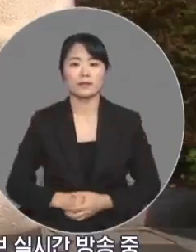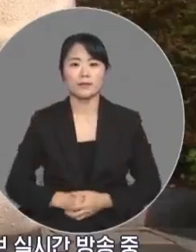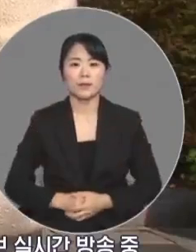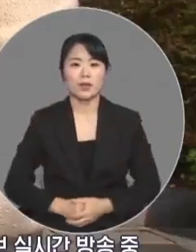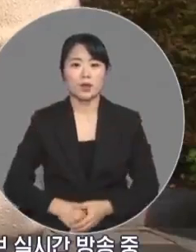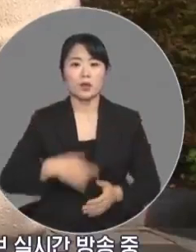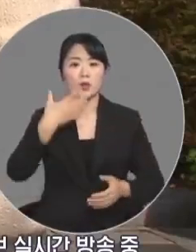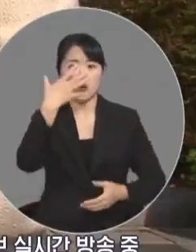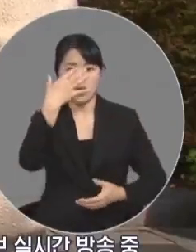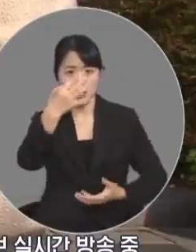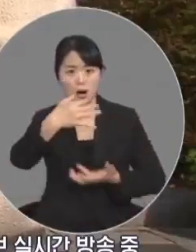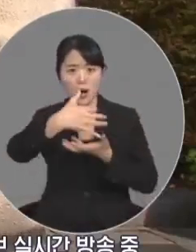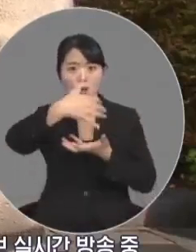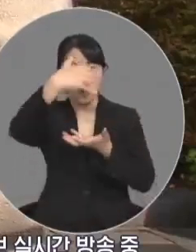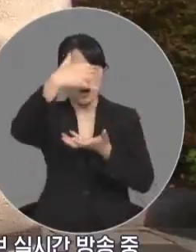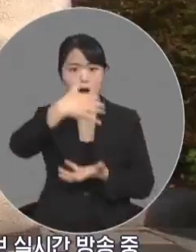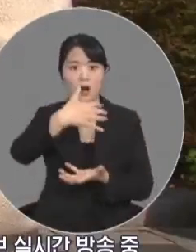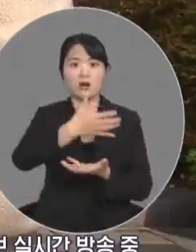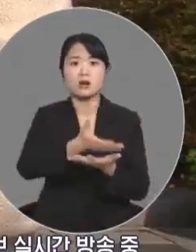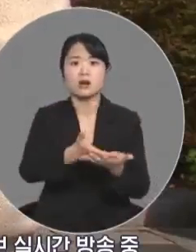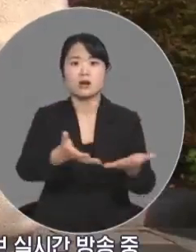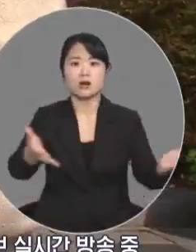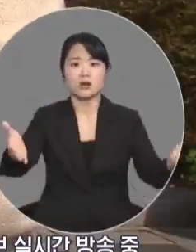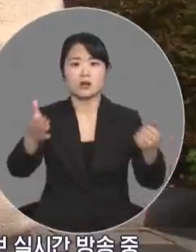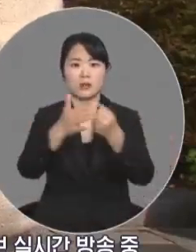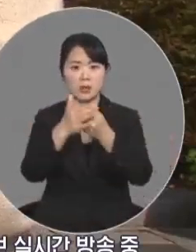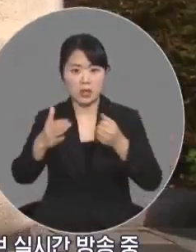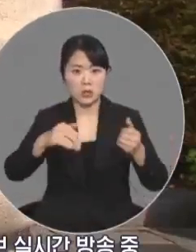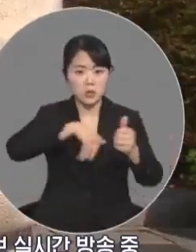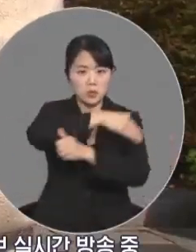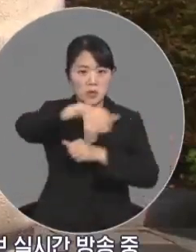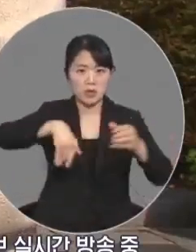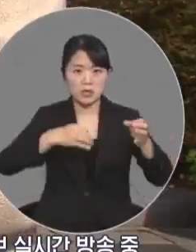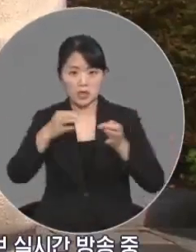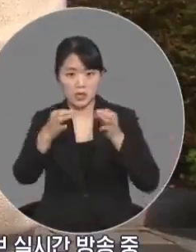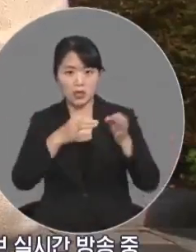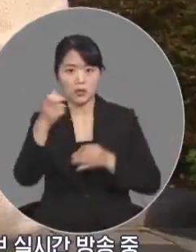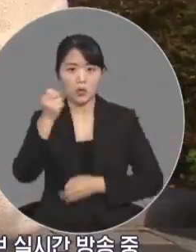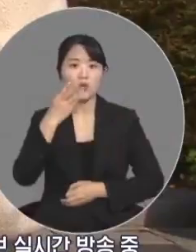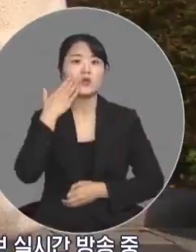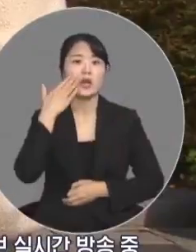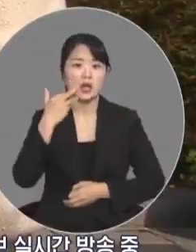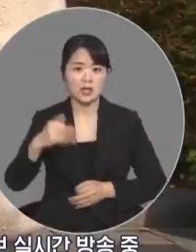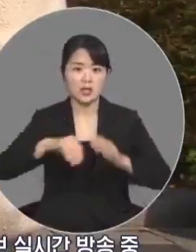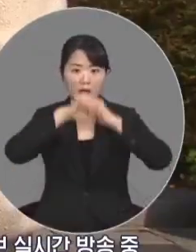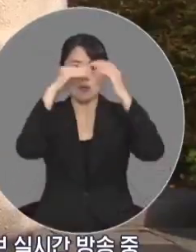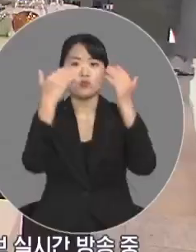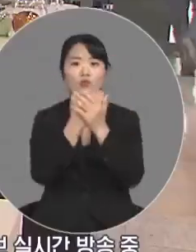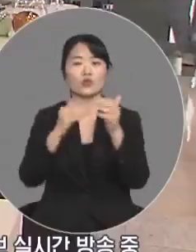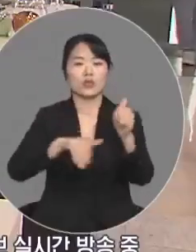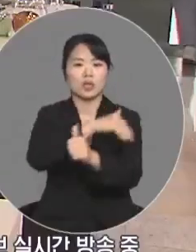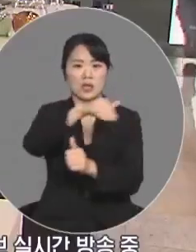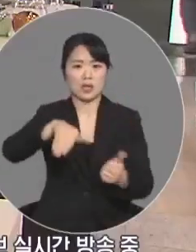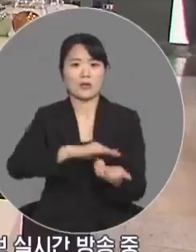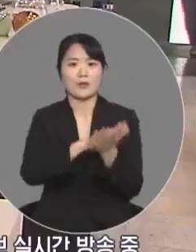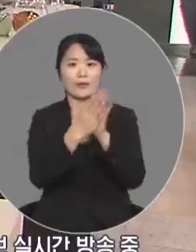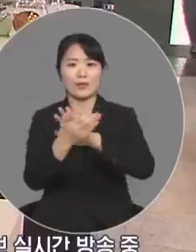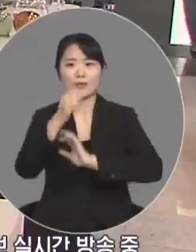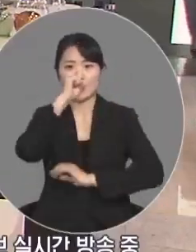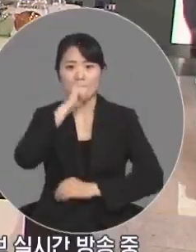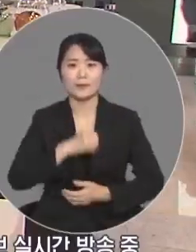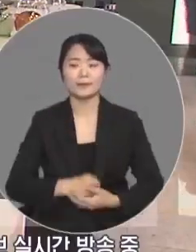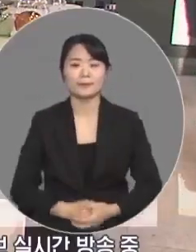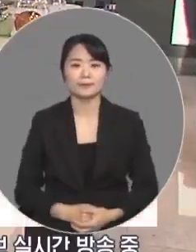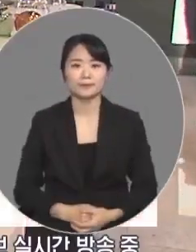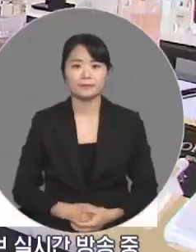거액의 현금이 울산에 풀리며 현대중공업 인근 상권뿐만 아니라 울산 전체가 들썩이는 분위기입니다. 울산 도심에